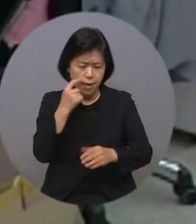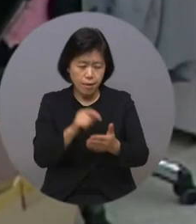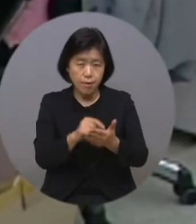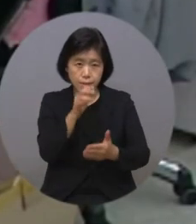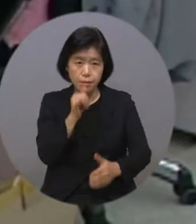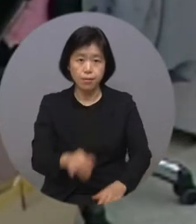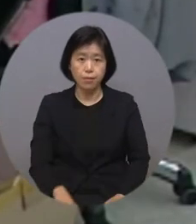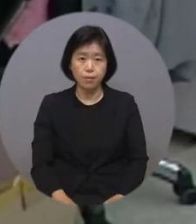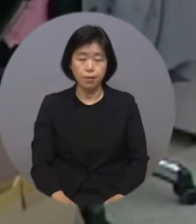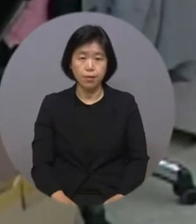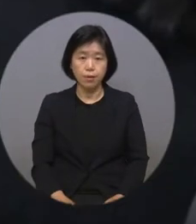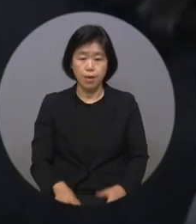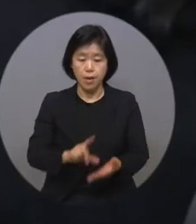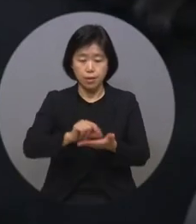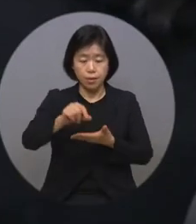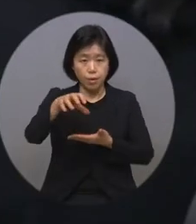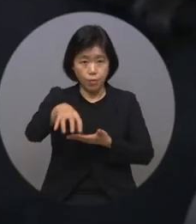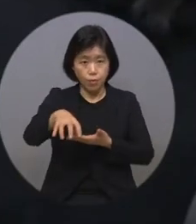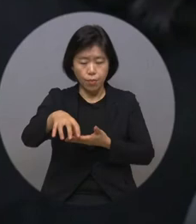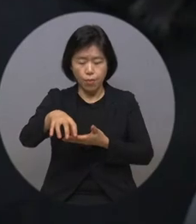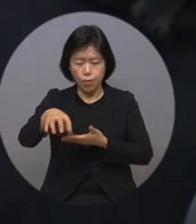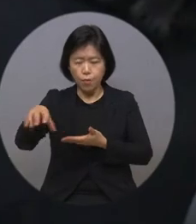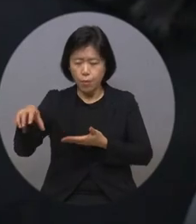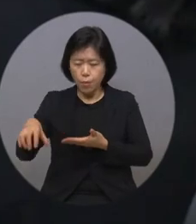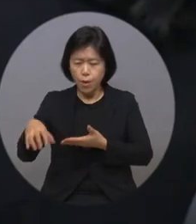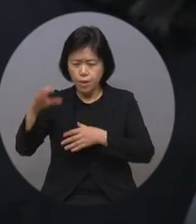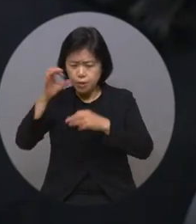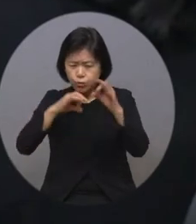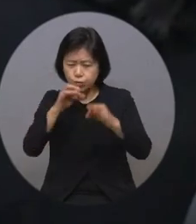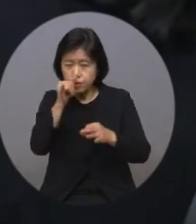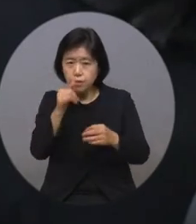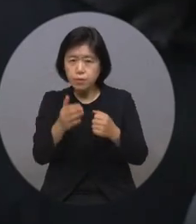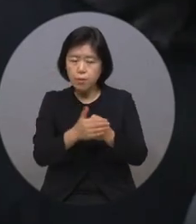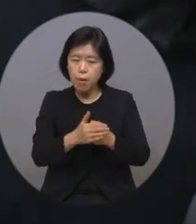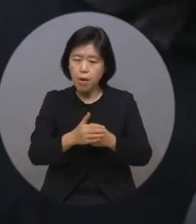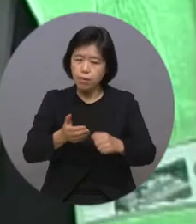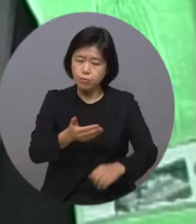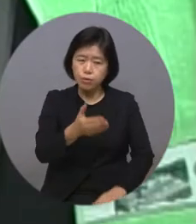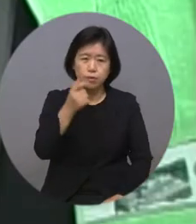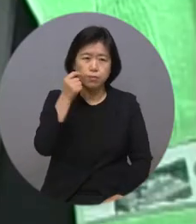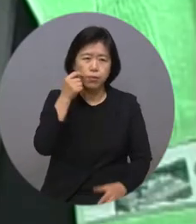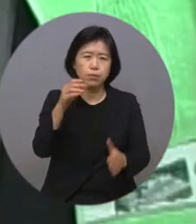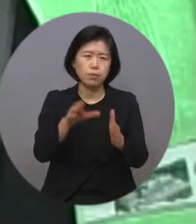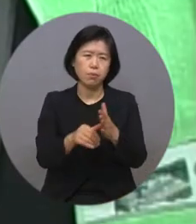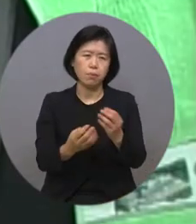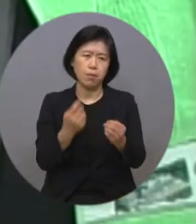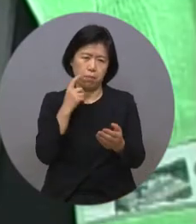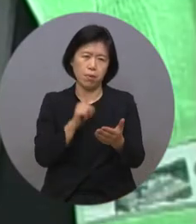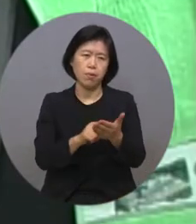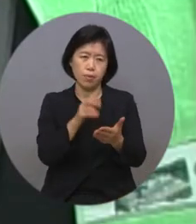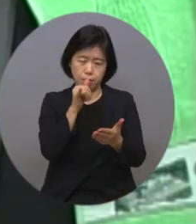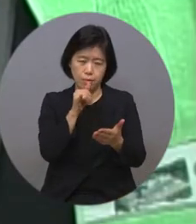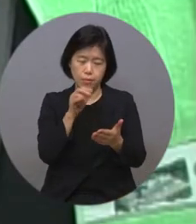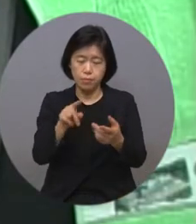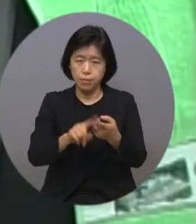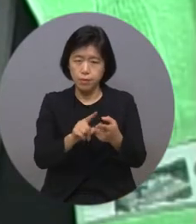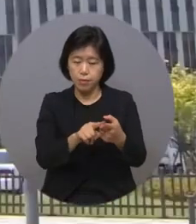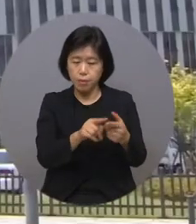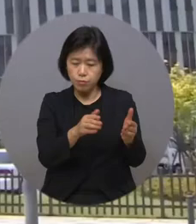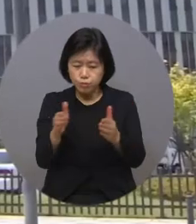차체 실수 등으로 긴급지원 에서 누락되지 않도록 실질적인 대책 마련이 필요하다는 지적이 제기됐습니다